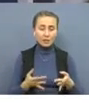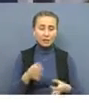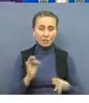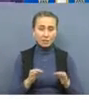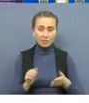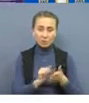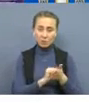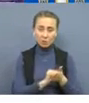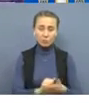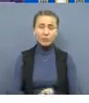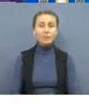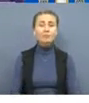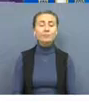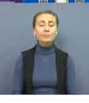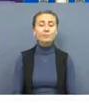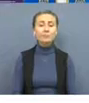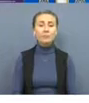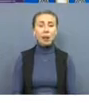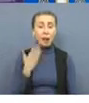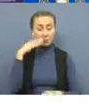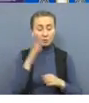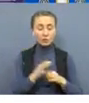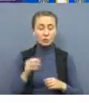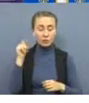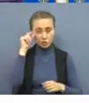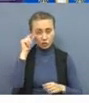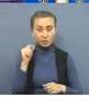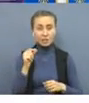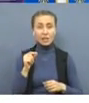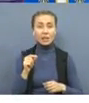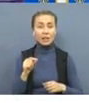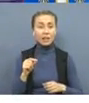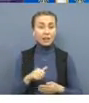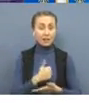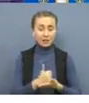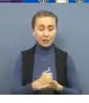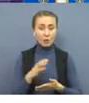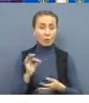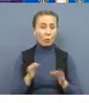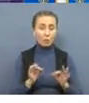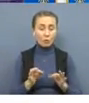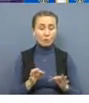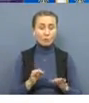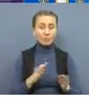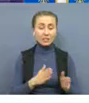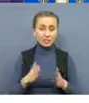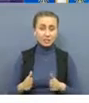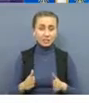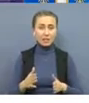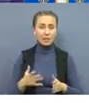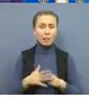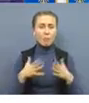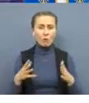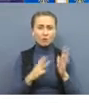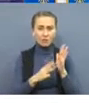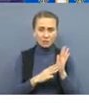документе. Акмолинская область является в числе лидеров по нормам стандартизации в Казахстане. Более 80 предприятий наших перешли на международный